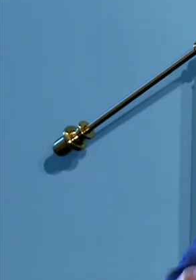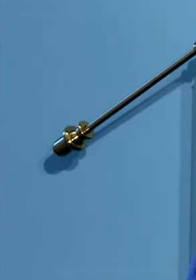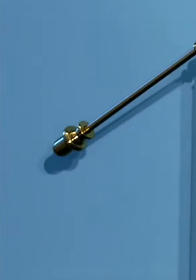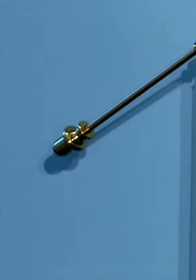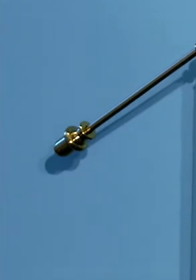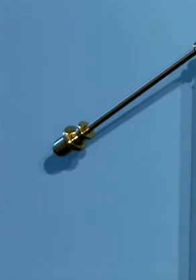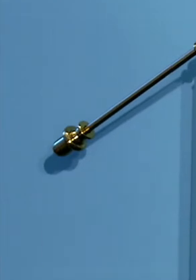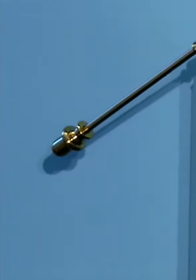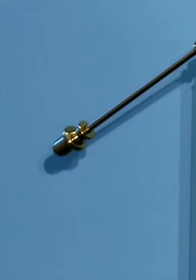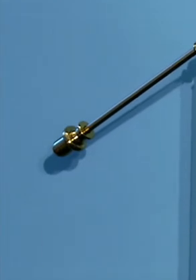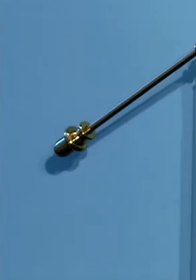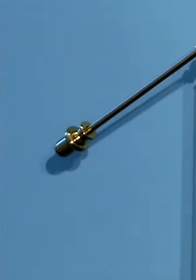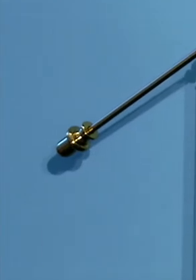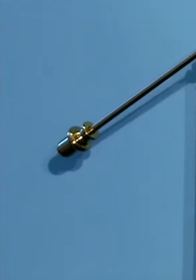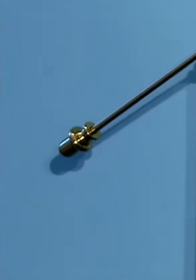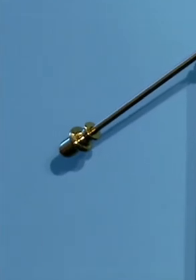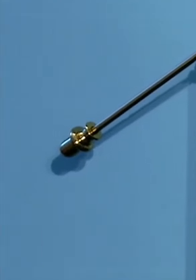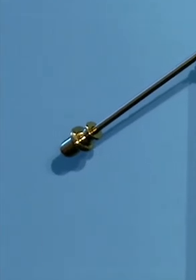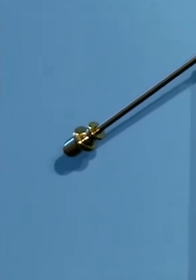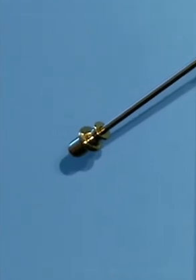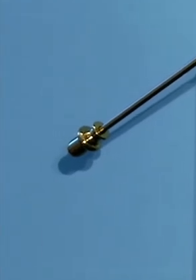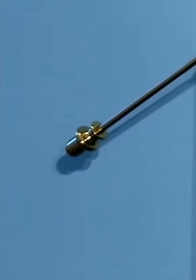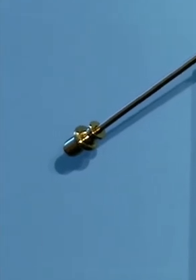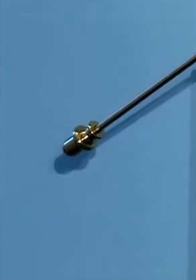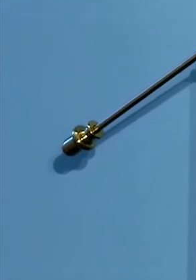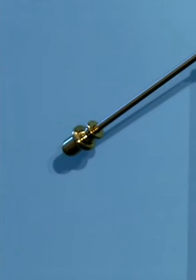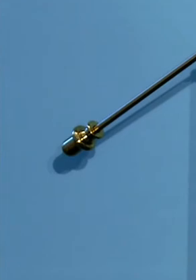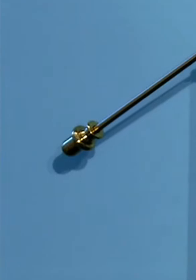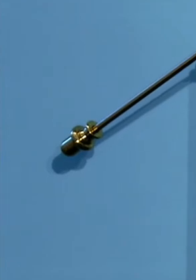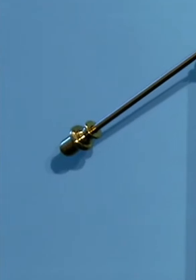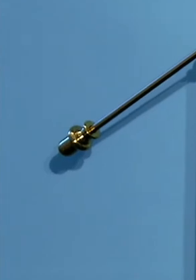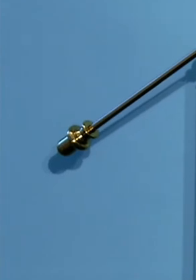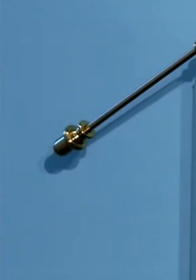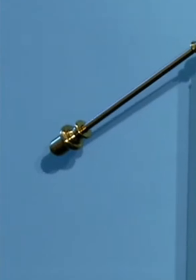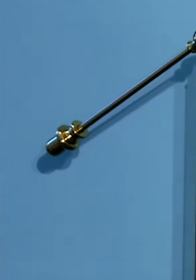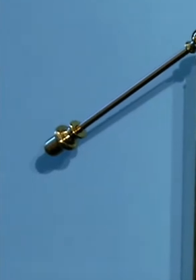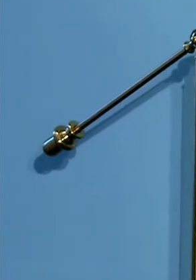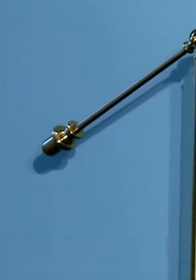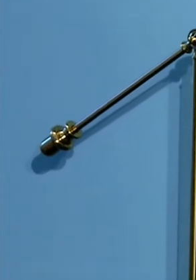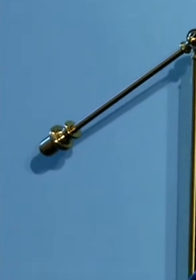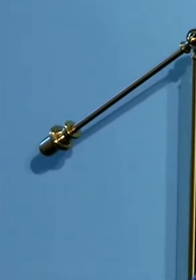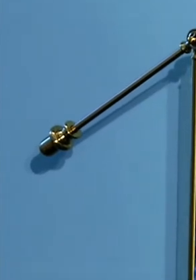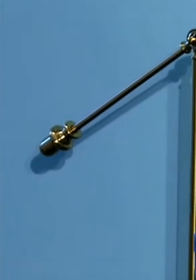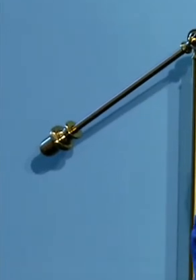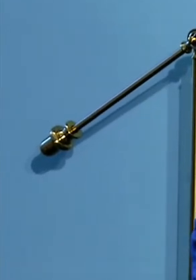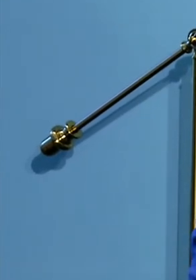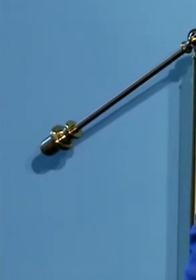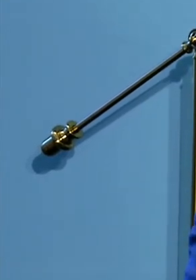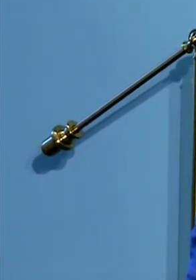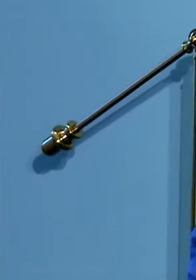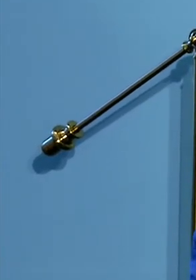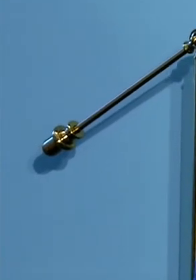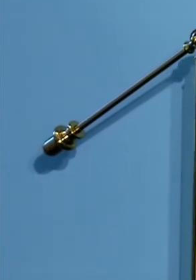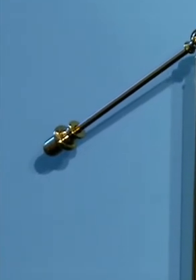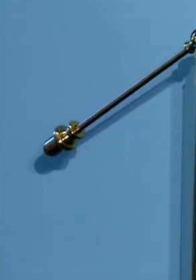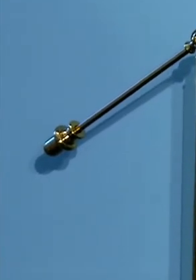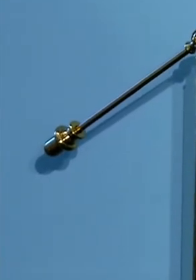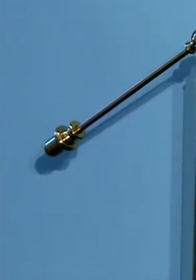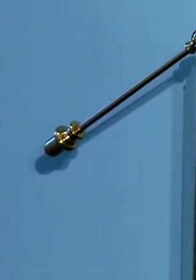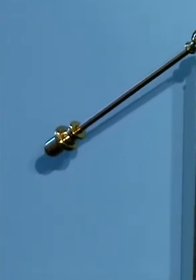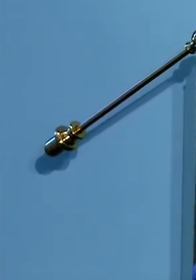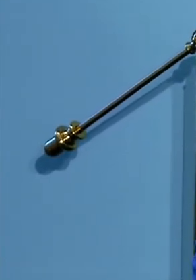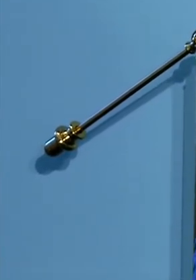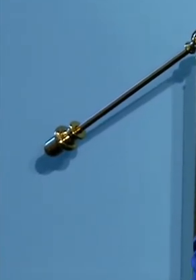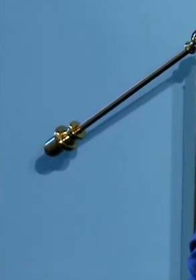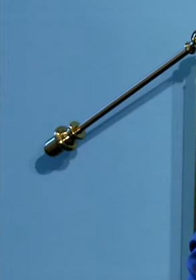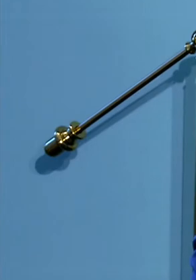behöver coacha, vi ska byta karriär, livet ut. Jag behöver någon att prata med, vi behöver människor, göra mänskliga saker hela